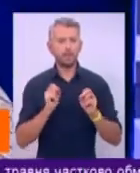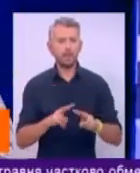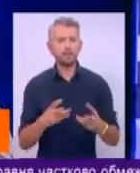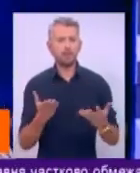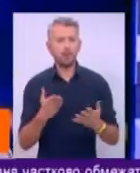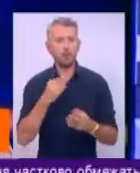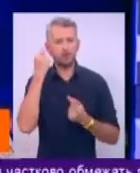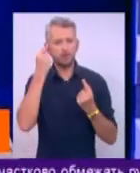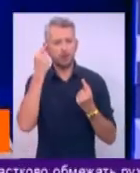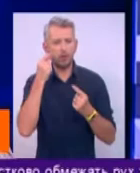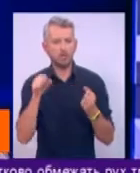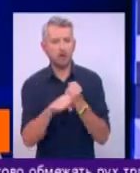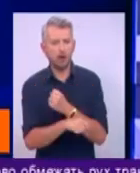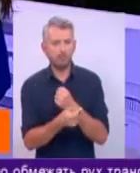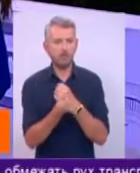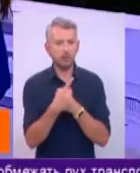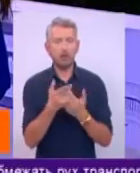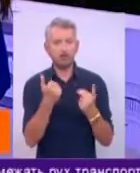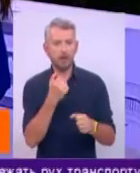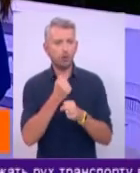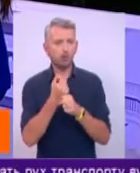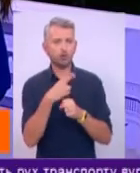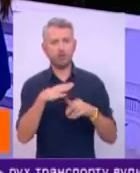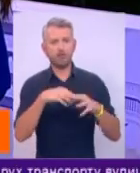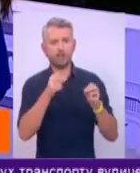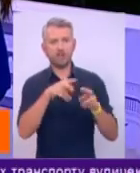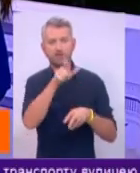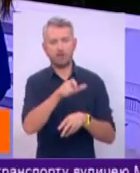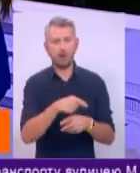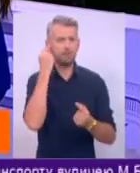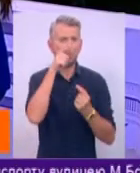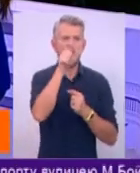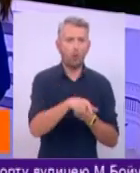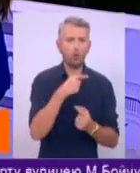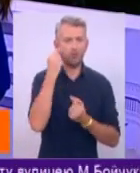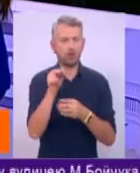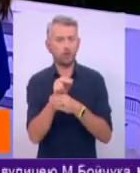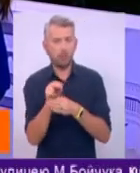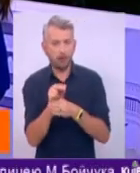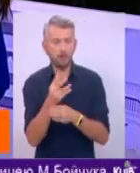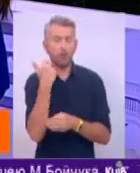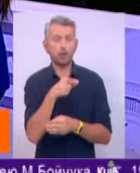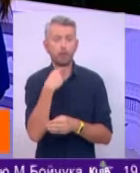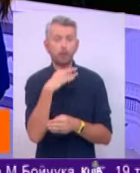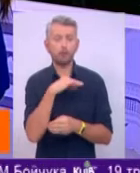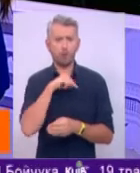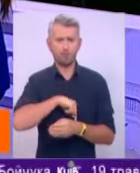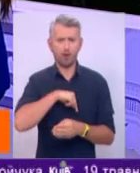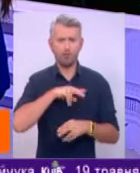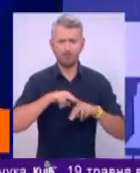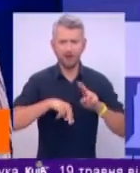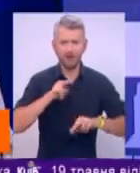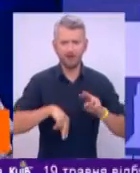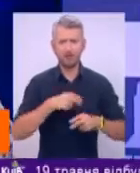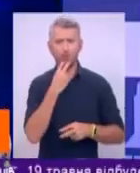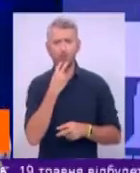там психотравми чи її виникнення, да, це робота для фахівця, для психолога, для психотерапевта. Але коли ми говоримо про моральний настрій, про той